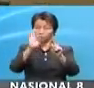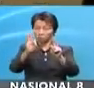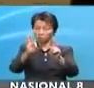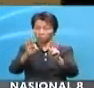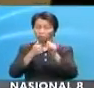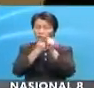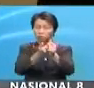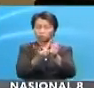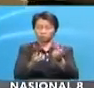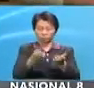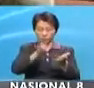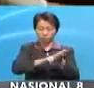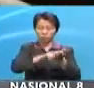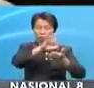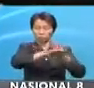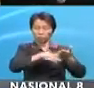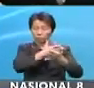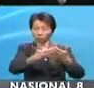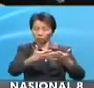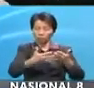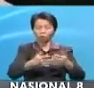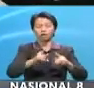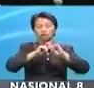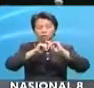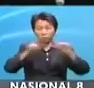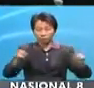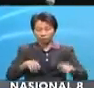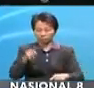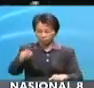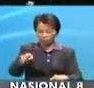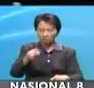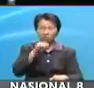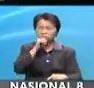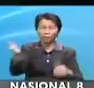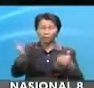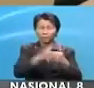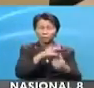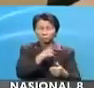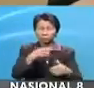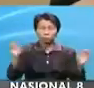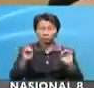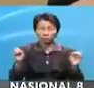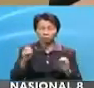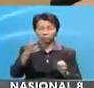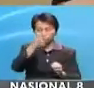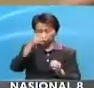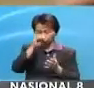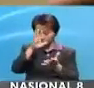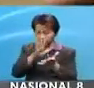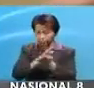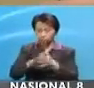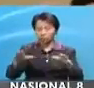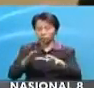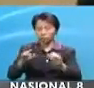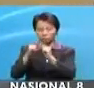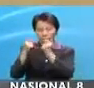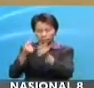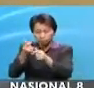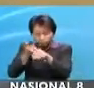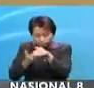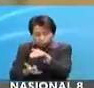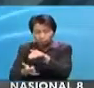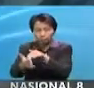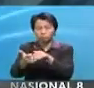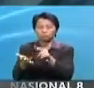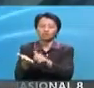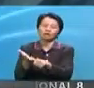mengikut pendaftaran jadual perjalanan. Bagaimanapun mereka tidak berbuat demikian kerana dipercayai melakukan sindiket penyeludupan